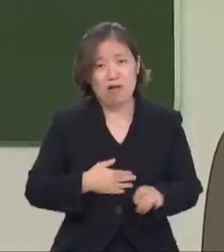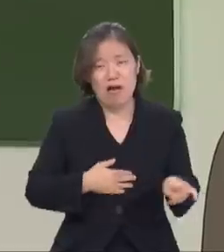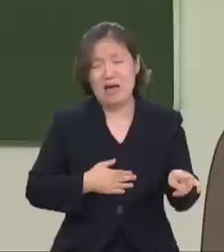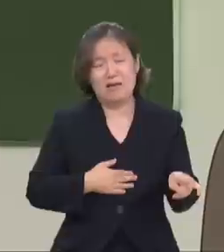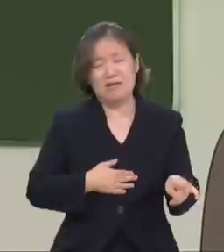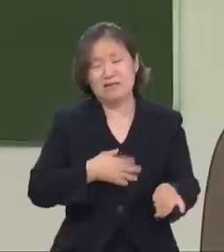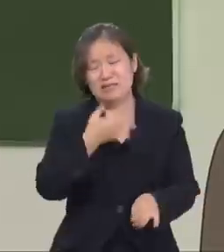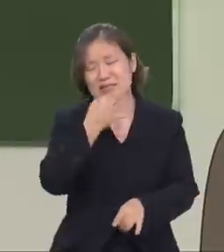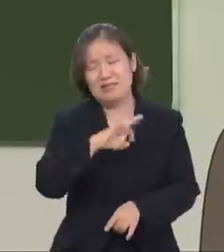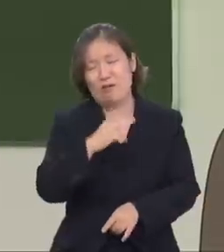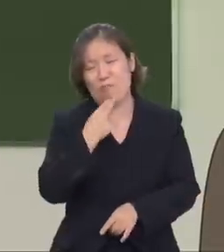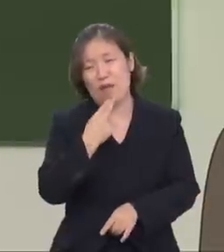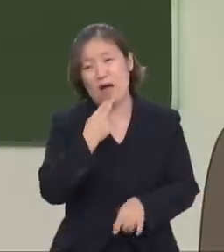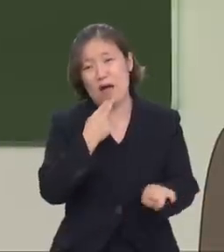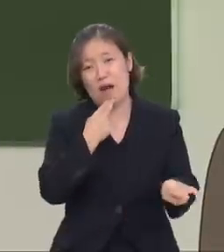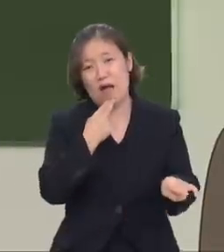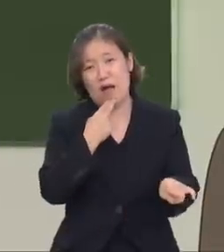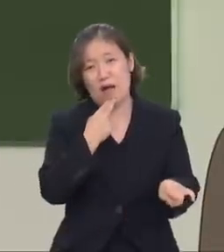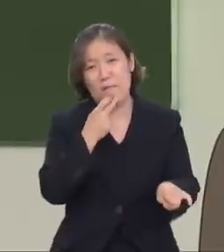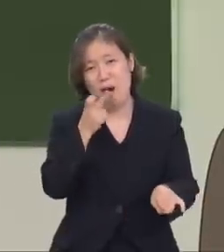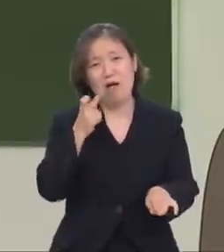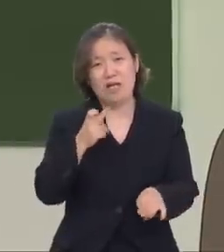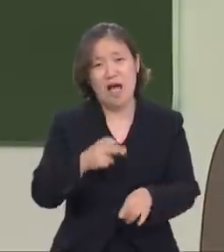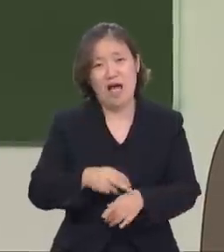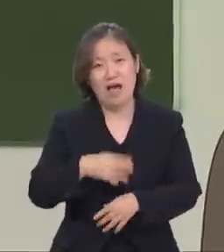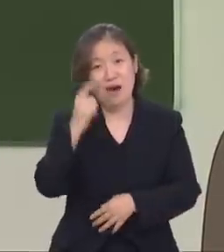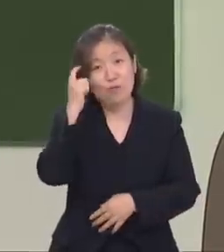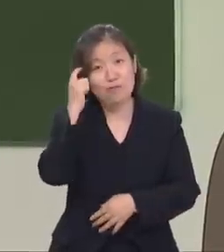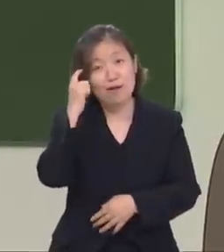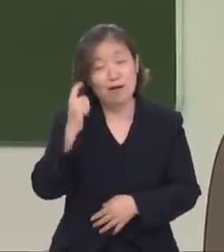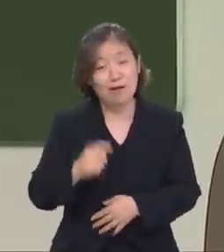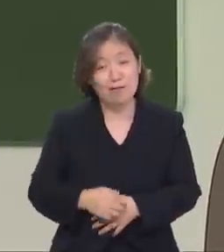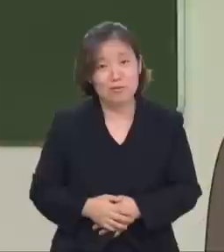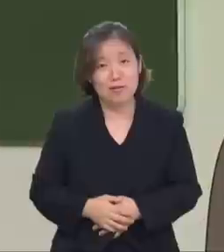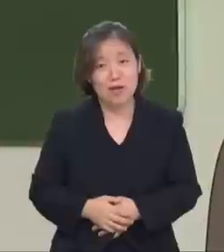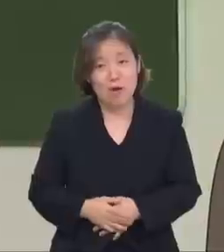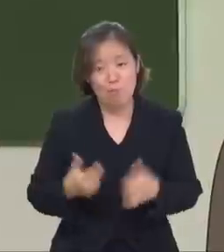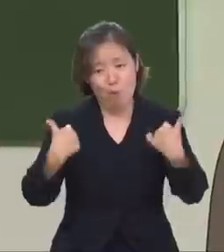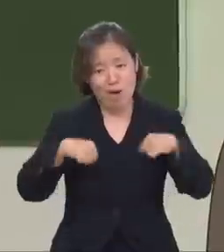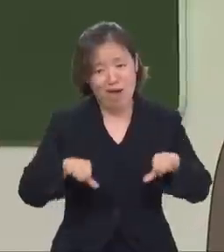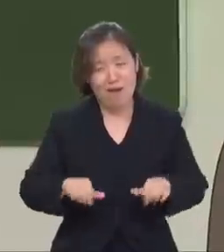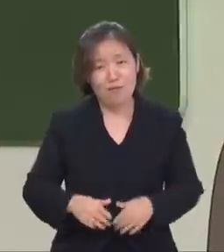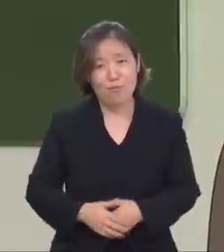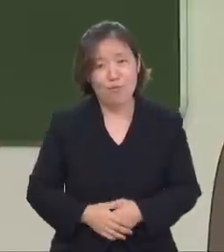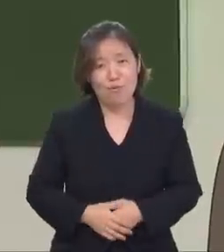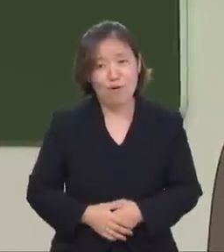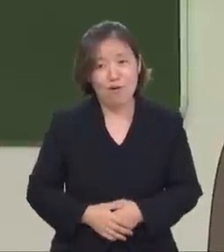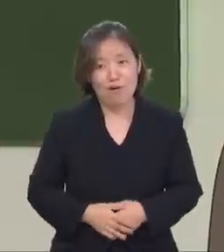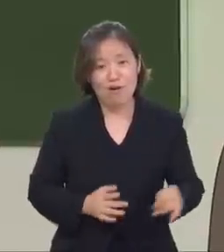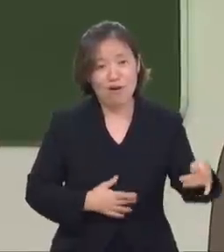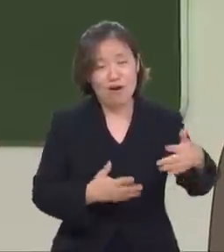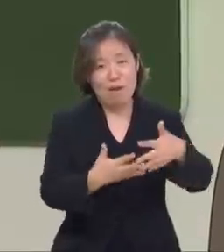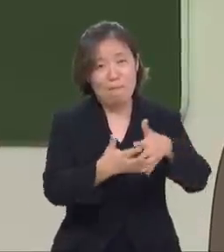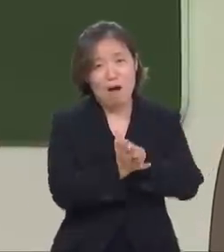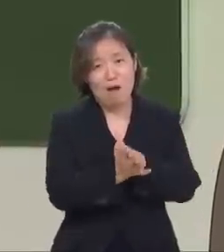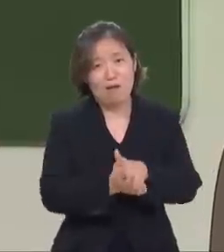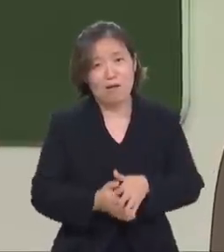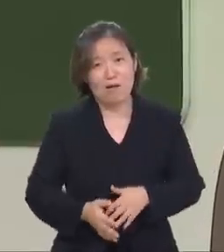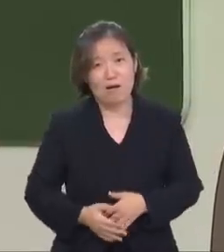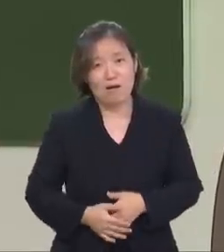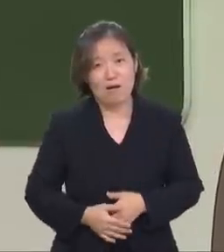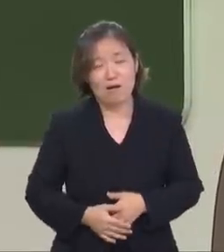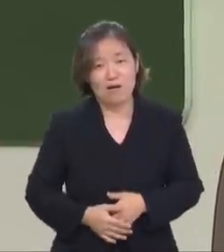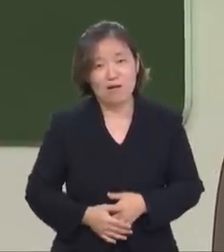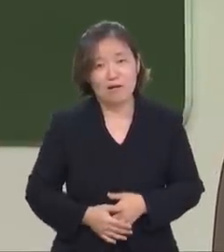절에 다녀봤자 아무 영험 없다 아유 이거 다 이거 다 뻥이다 뻥이야 뻥이야 하면서 그러니까 불심이 꺾여 버려 가지고 절에 안